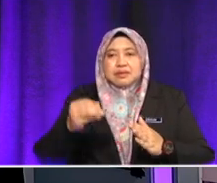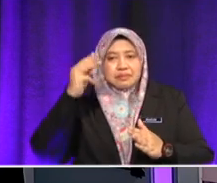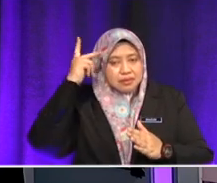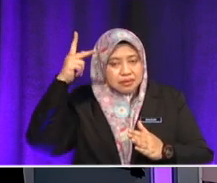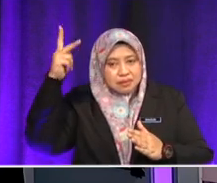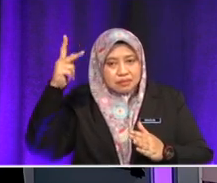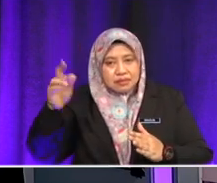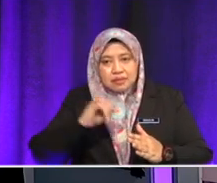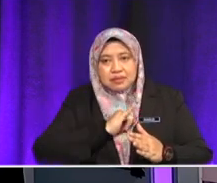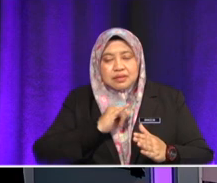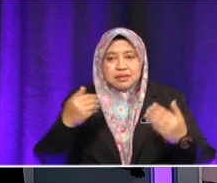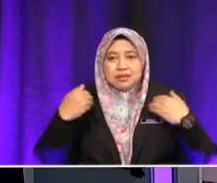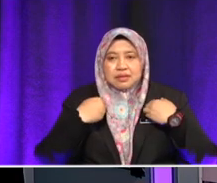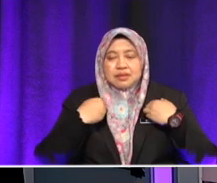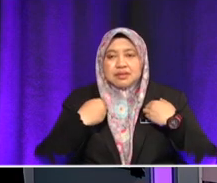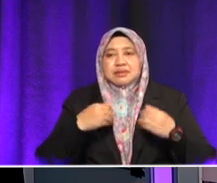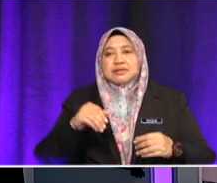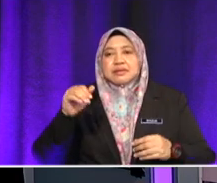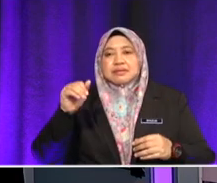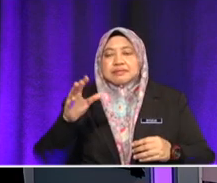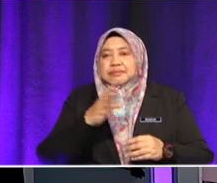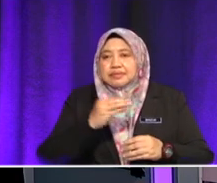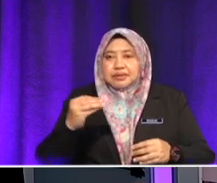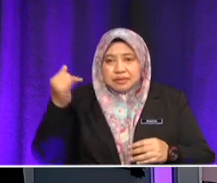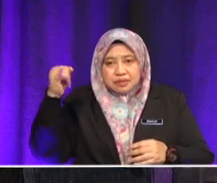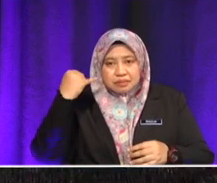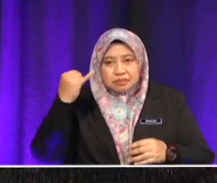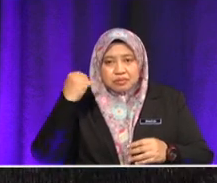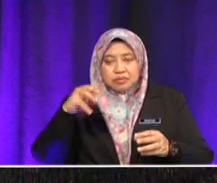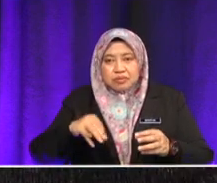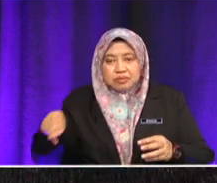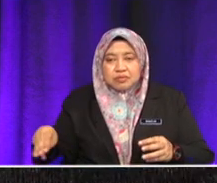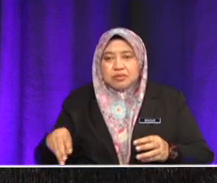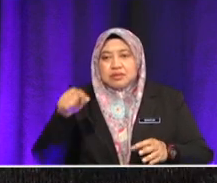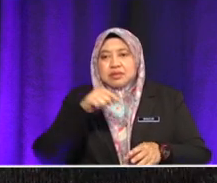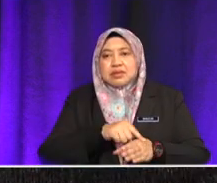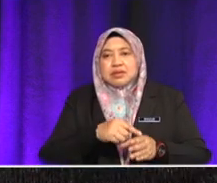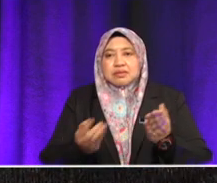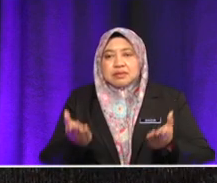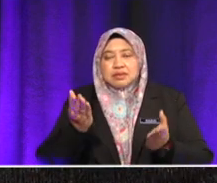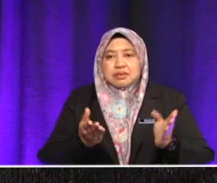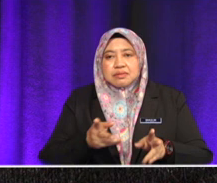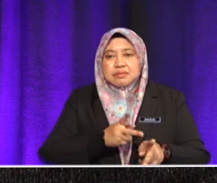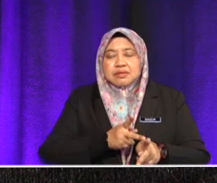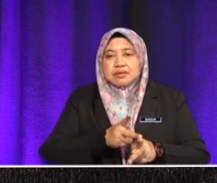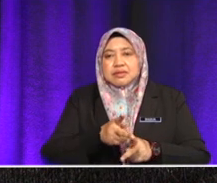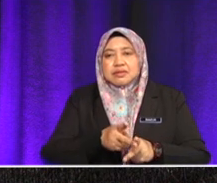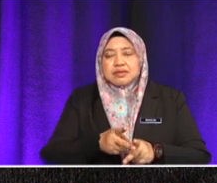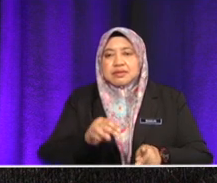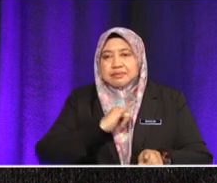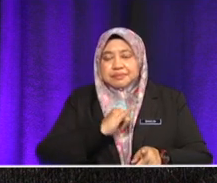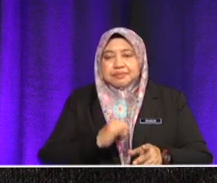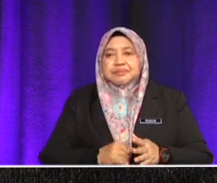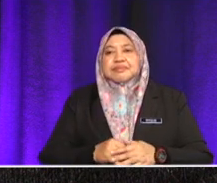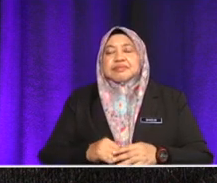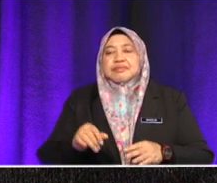saya ada dan juga input yang murid Tunjukkan inilah pertimbangan profesional yang saya akan laksanakan jadi ini